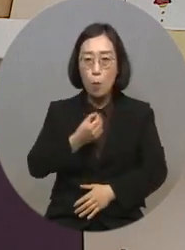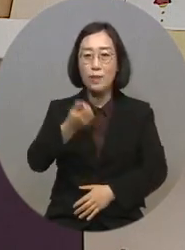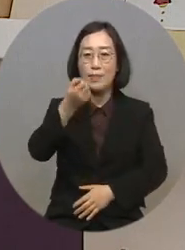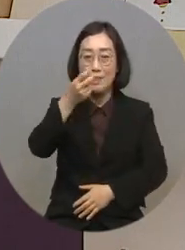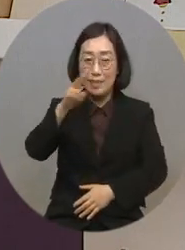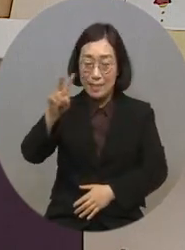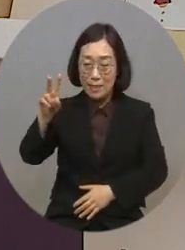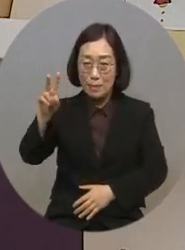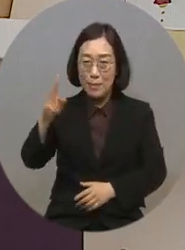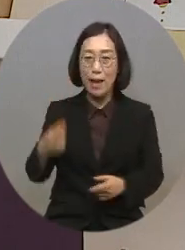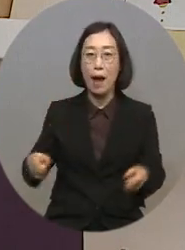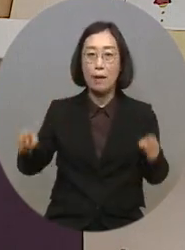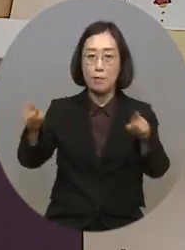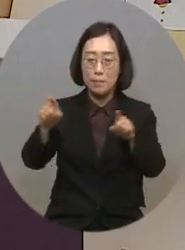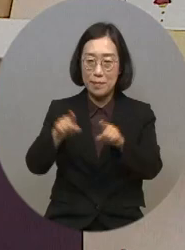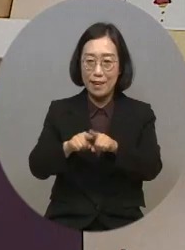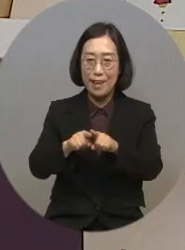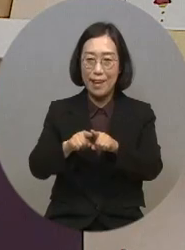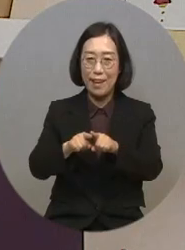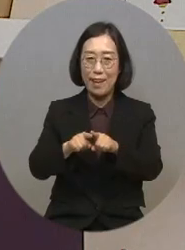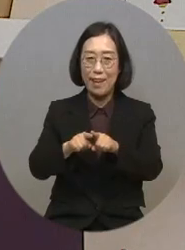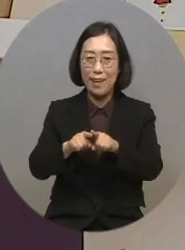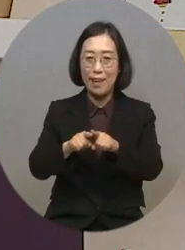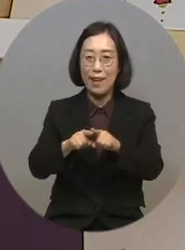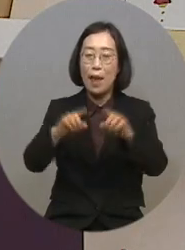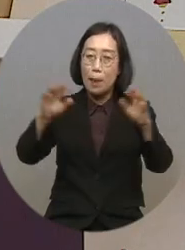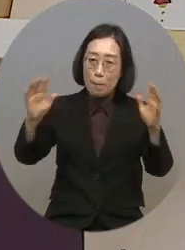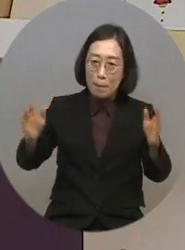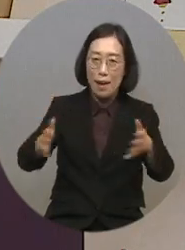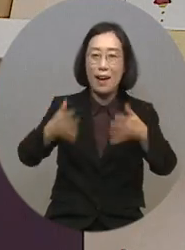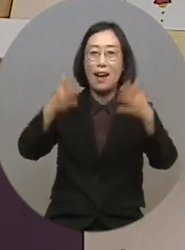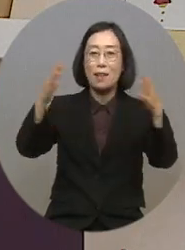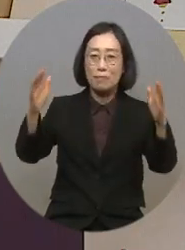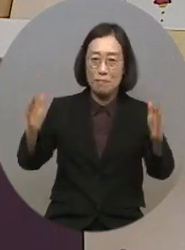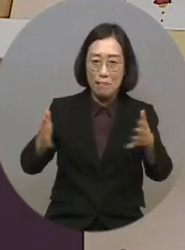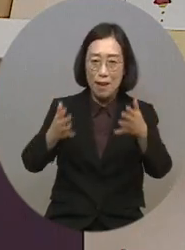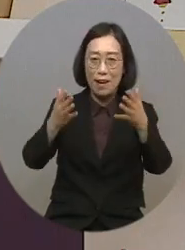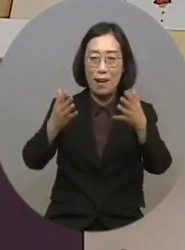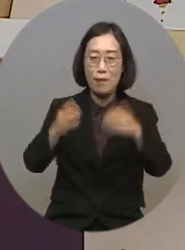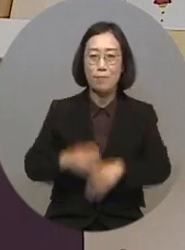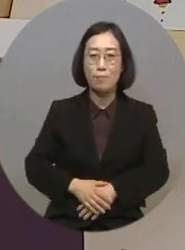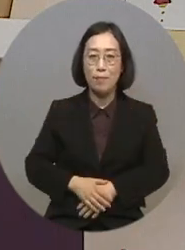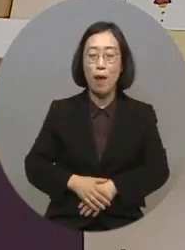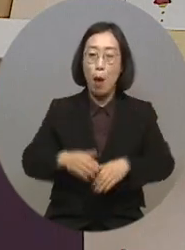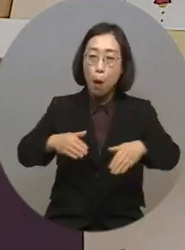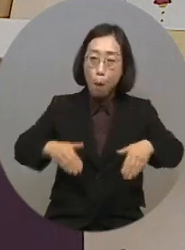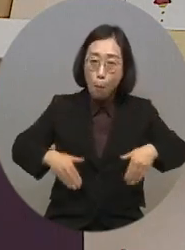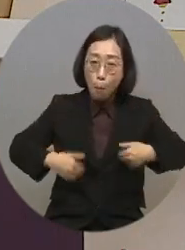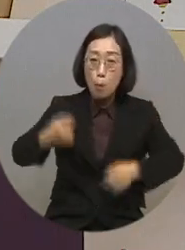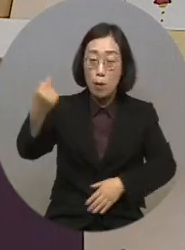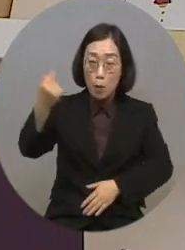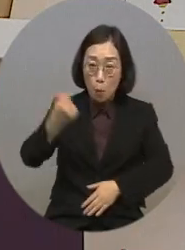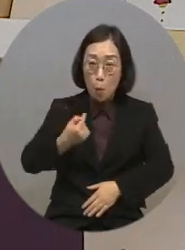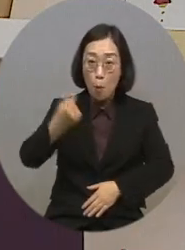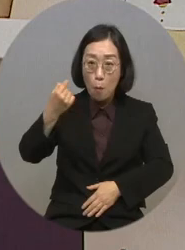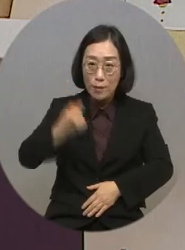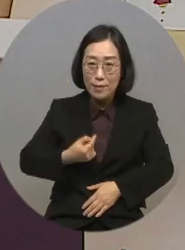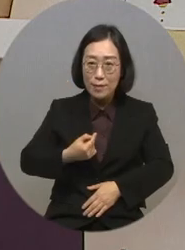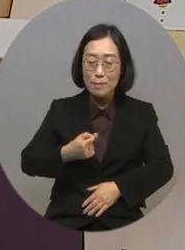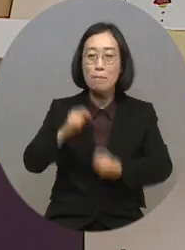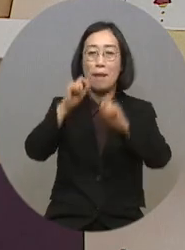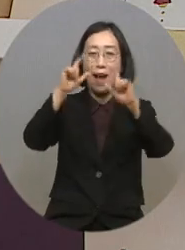복지TV와 함께 살랑살랑 바람 불어와 봄이 오고 있음을 알았다.